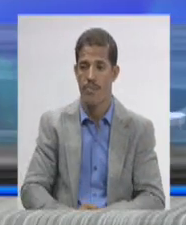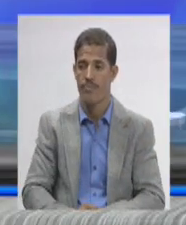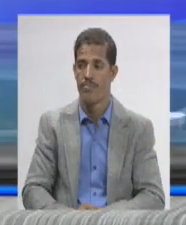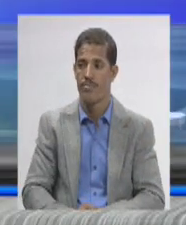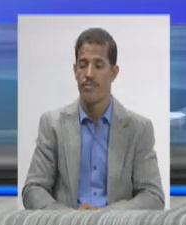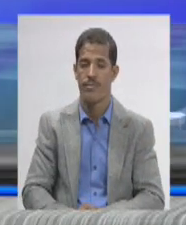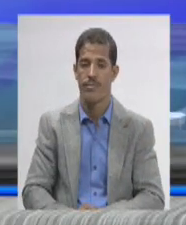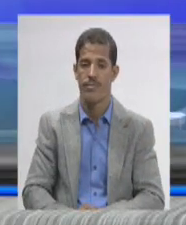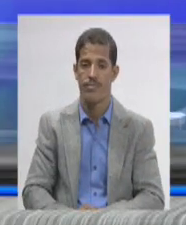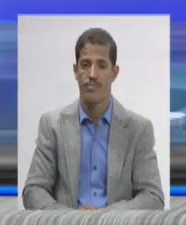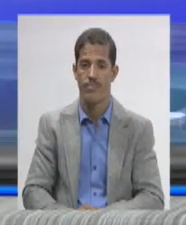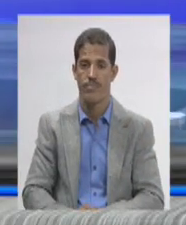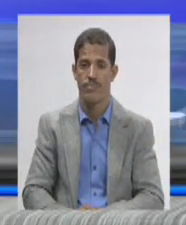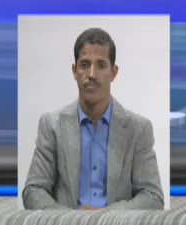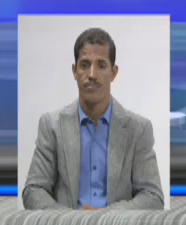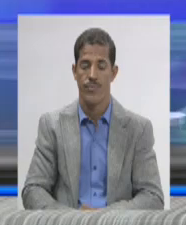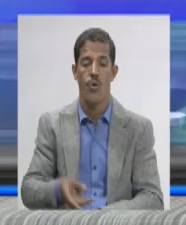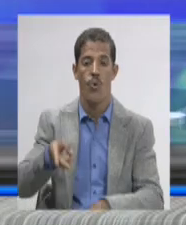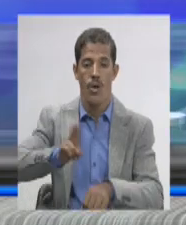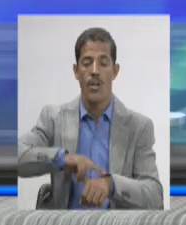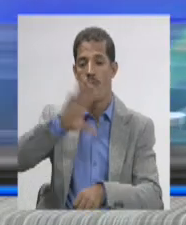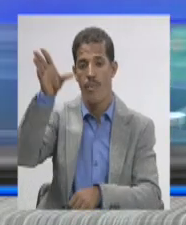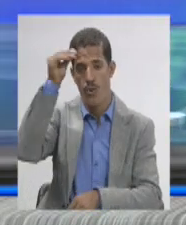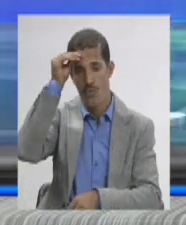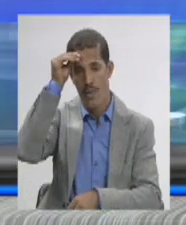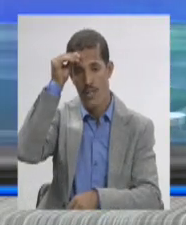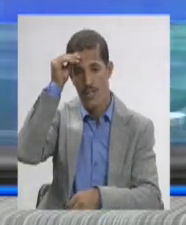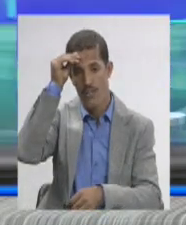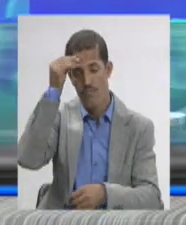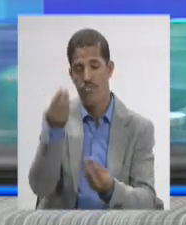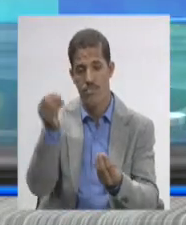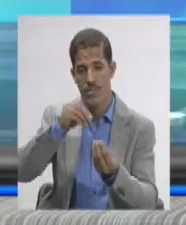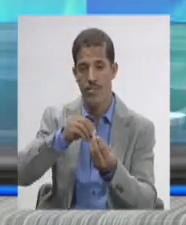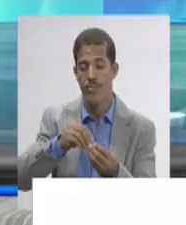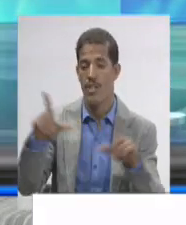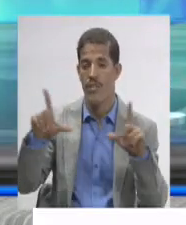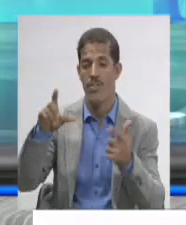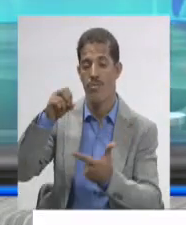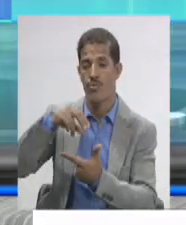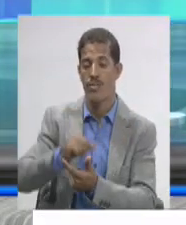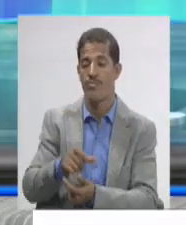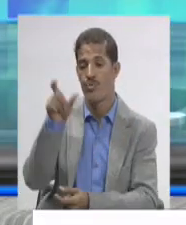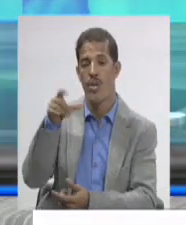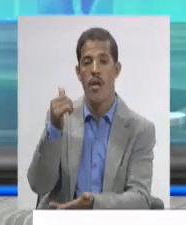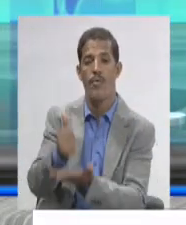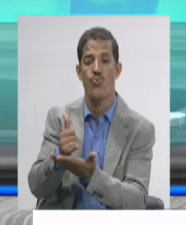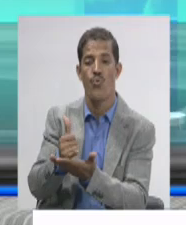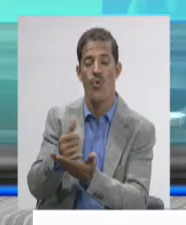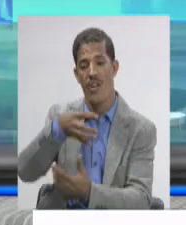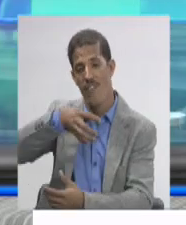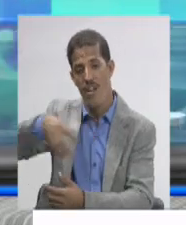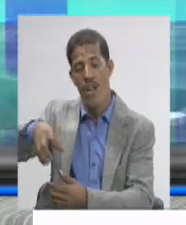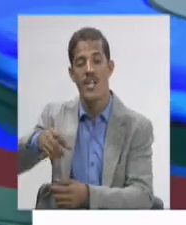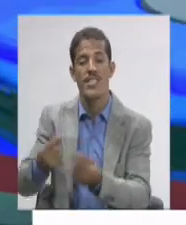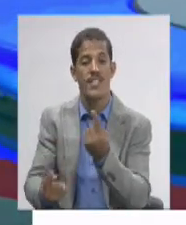تجج وللمزيد من التفاصيل حول هذا الموضوع نستضيف لكم من مدينه تجيك جا مسؤول المكونه الزراعيه في مشروع تطوير